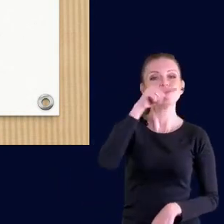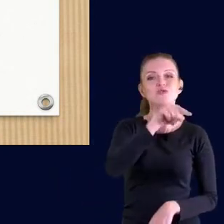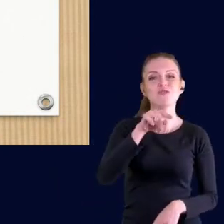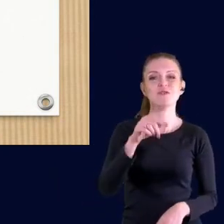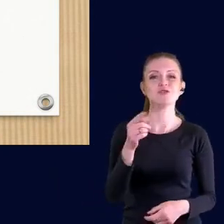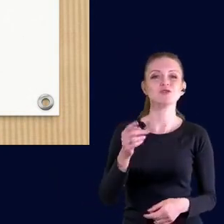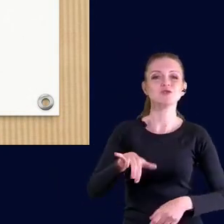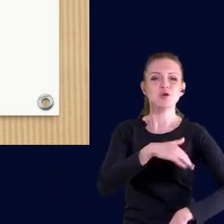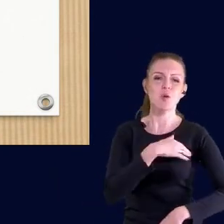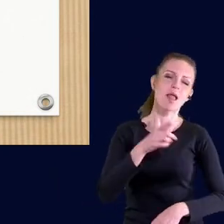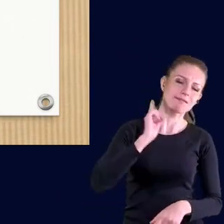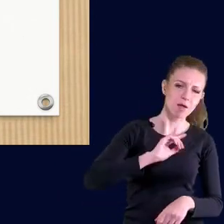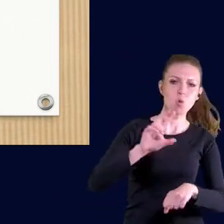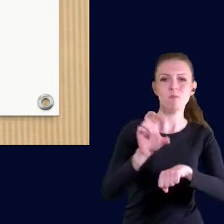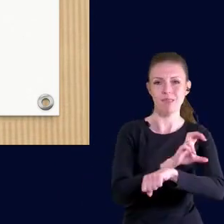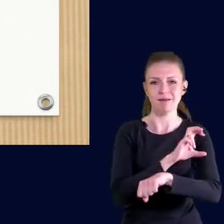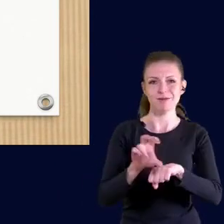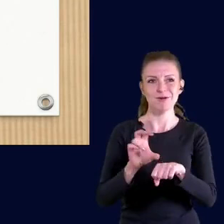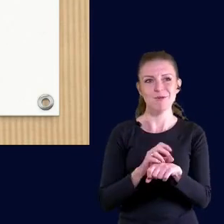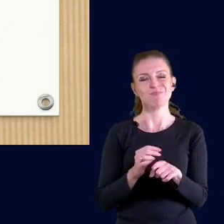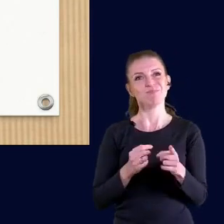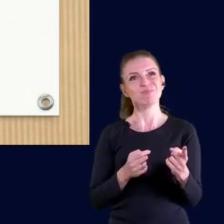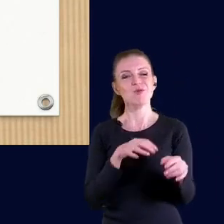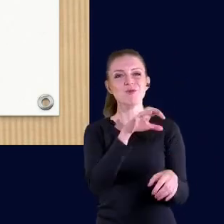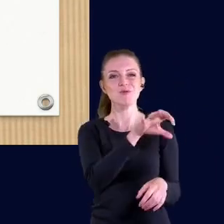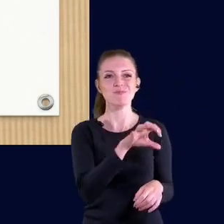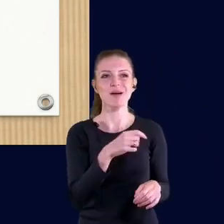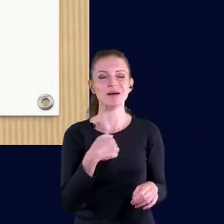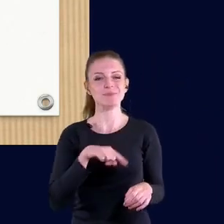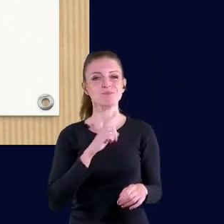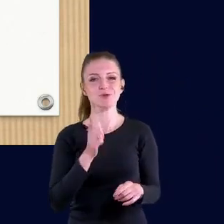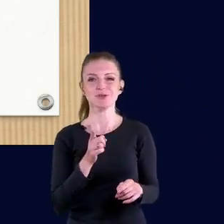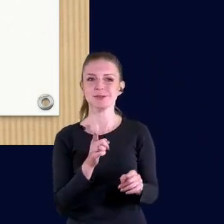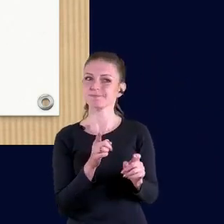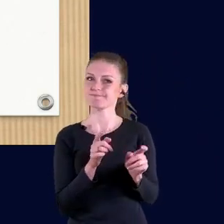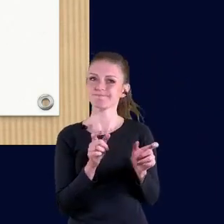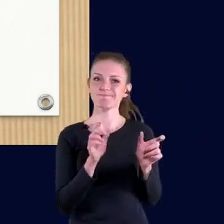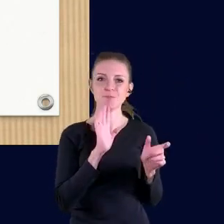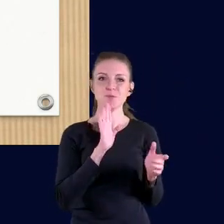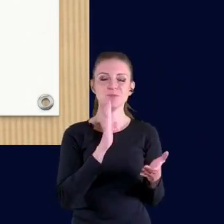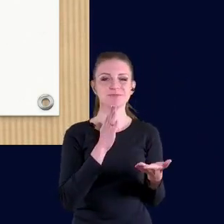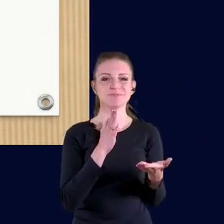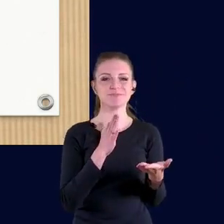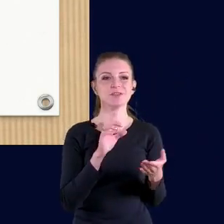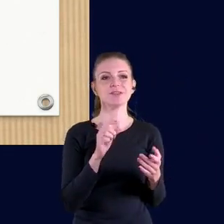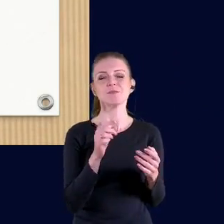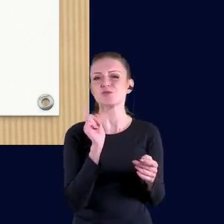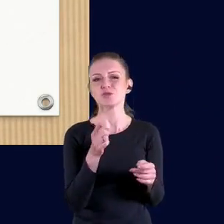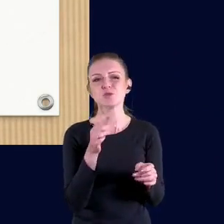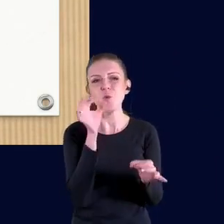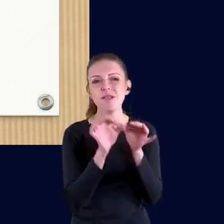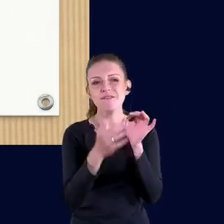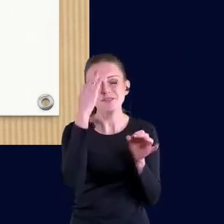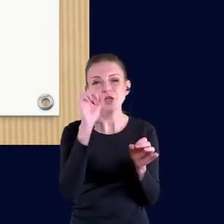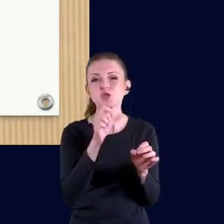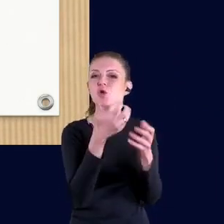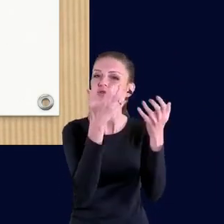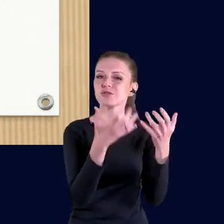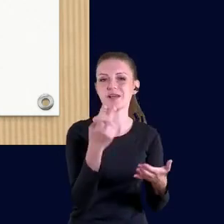grupą gdzie musimy bardzo baczniej zwracać uwagę na to co oni by chcieli czytać